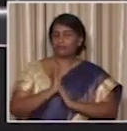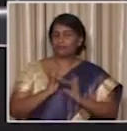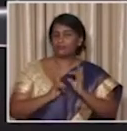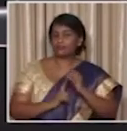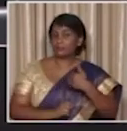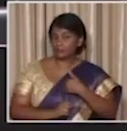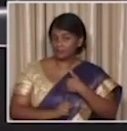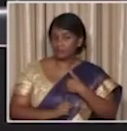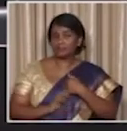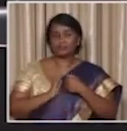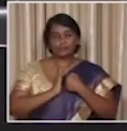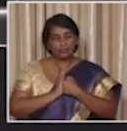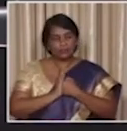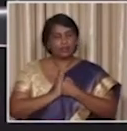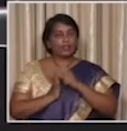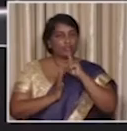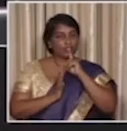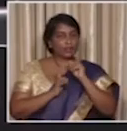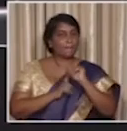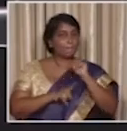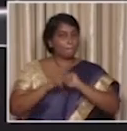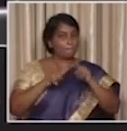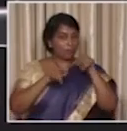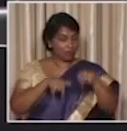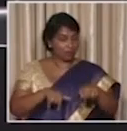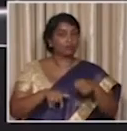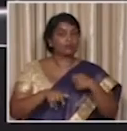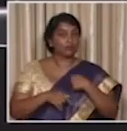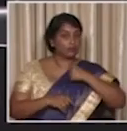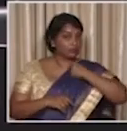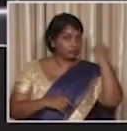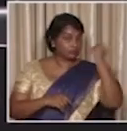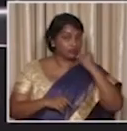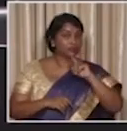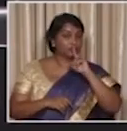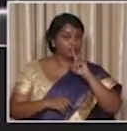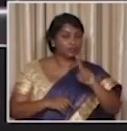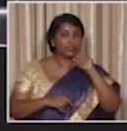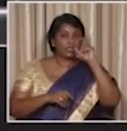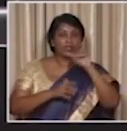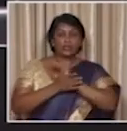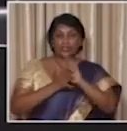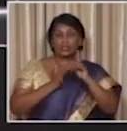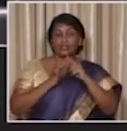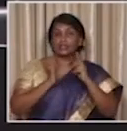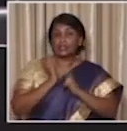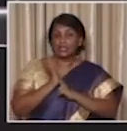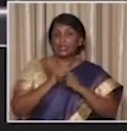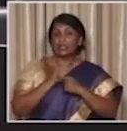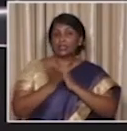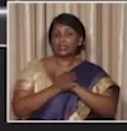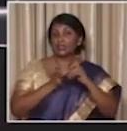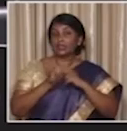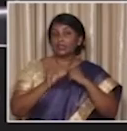මම ගෞරවනීය විදිහට ඔබතුමා ඉන්න පාර්ලිමේන්තු ඉන්න මන්ත්‍රීවරයෙක් විදිහට මගේ කතාවෙදි කිව්වේ චින්තක මායාදුන්න මන්ත්‍රීතුමා